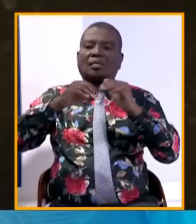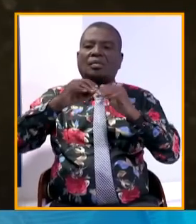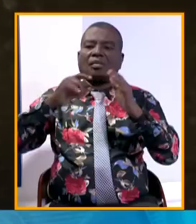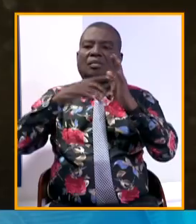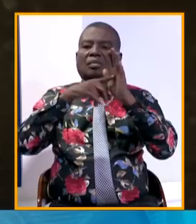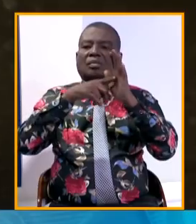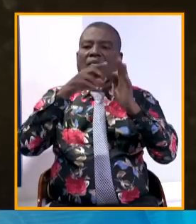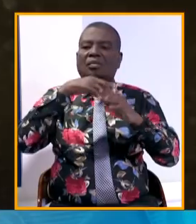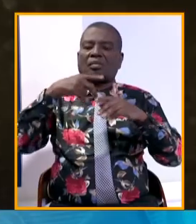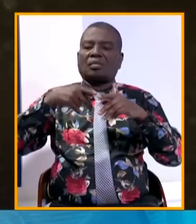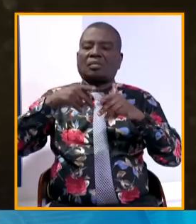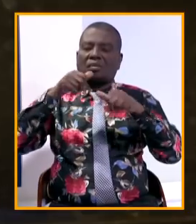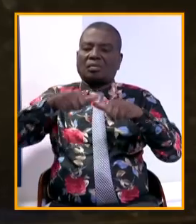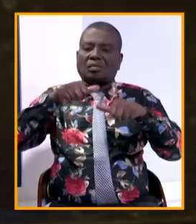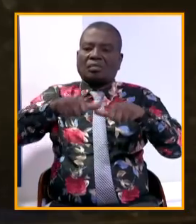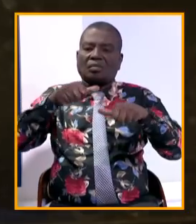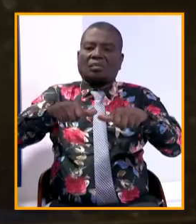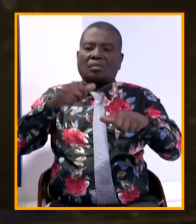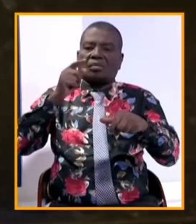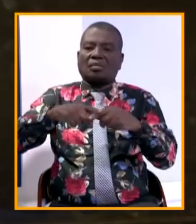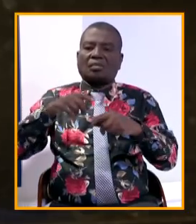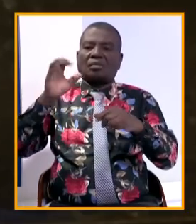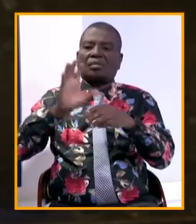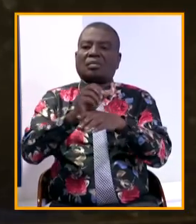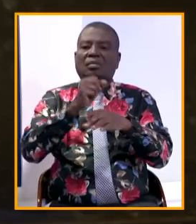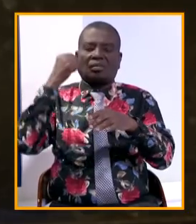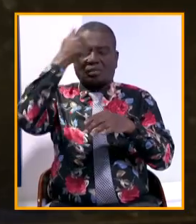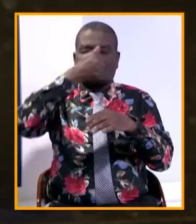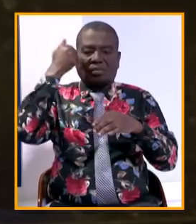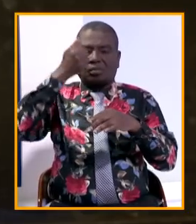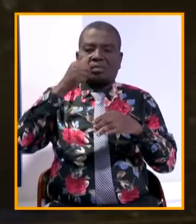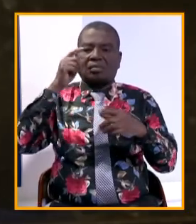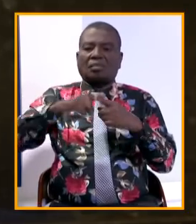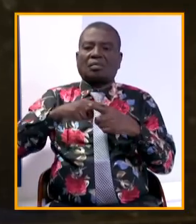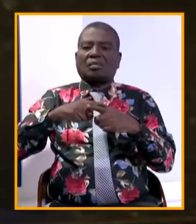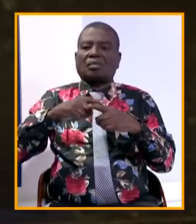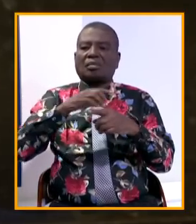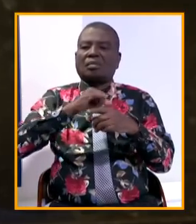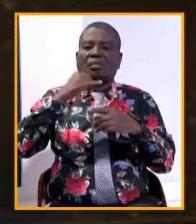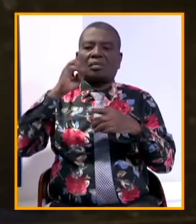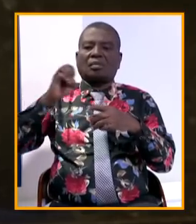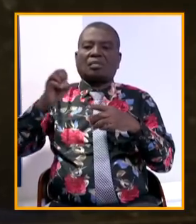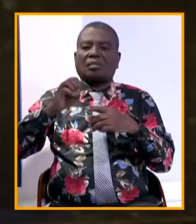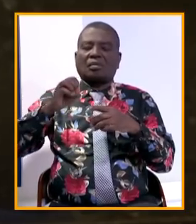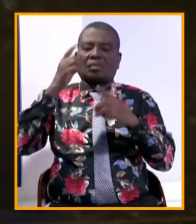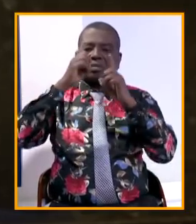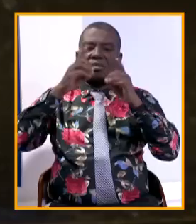narratifs qui persistent à confiner l'Afrique à la marge des cercles